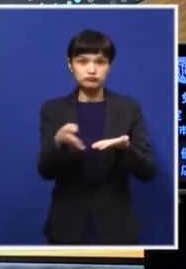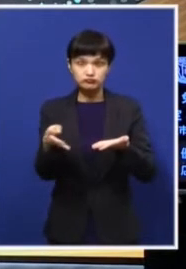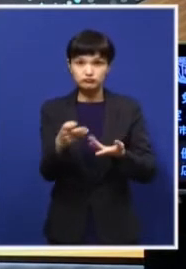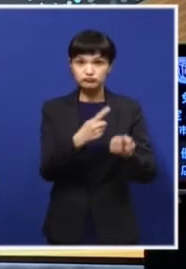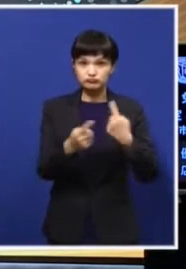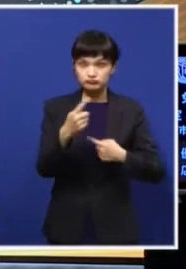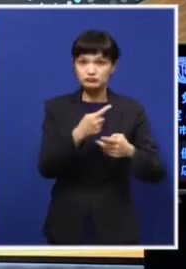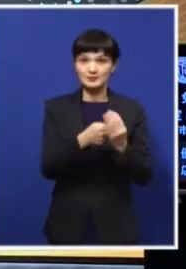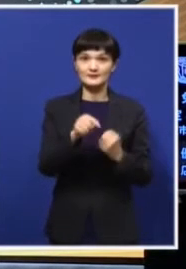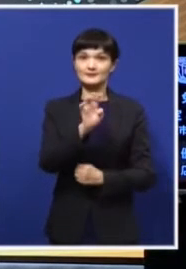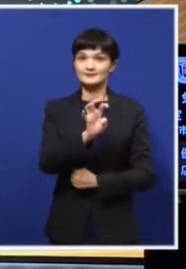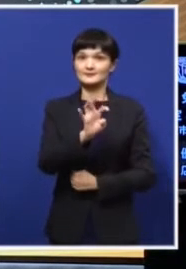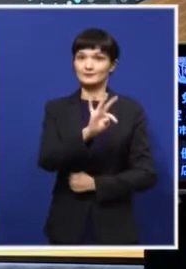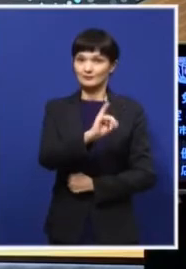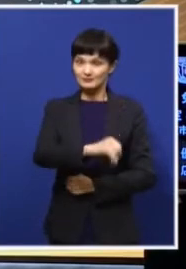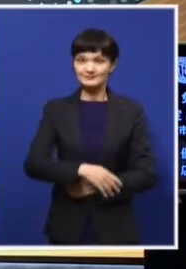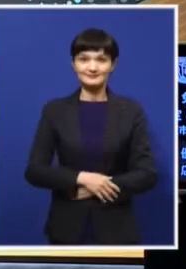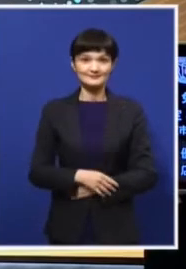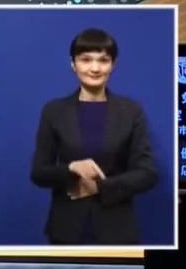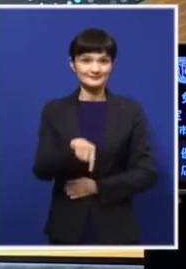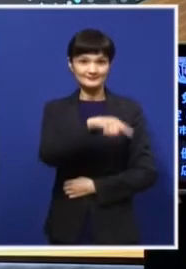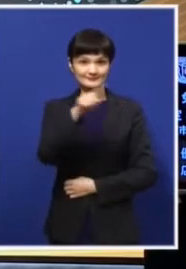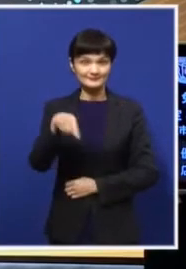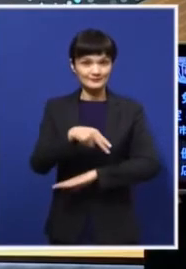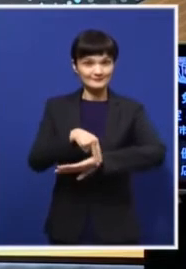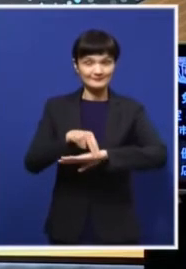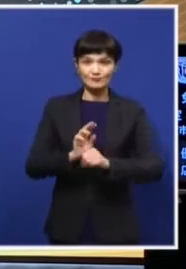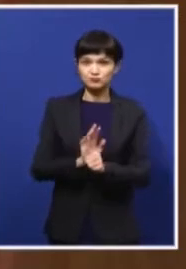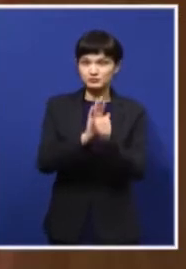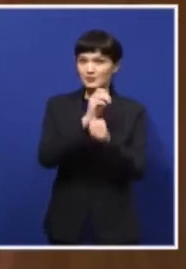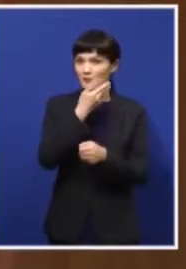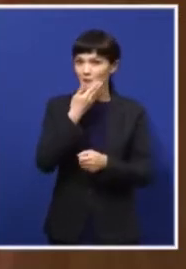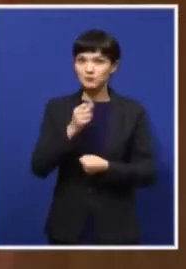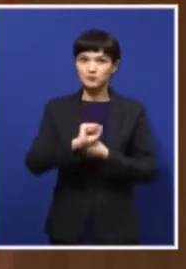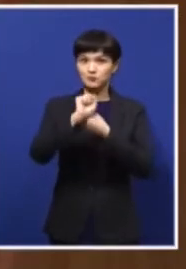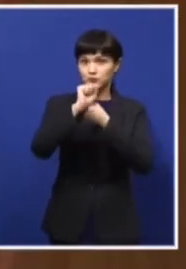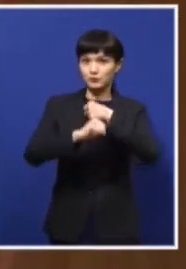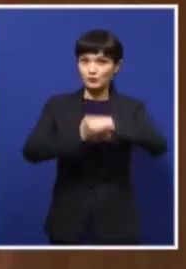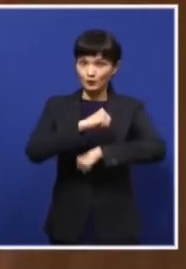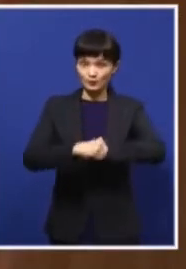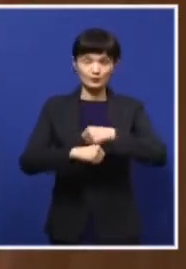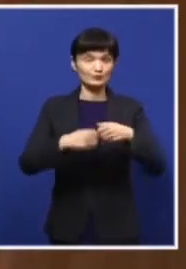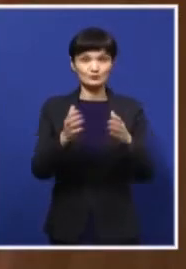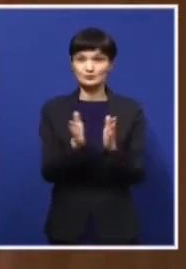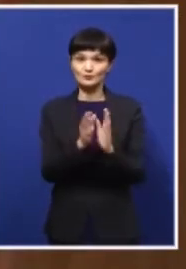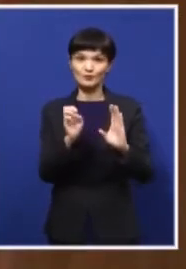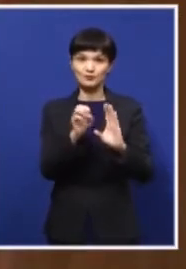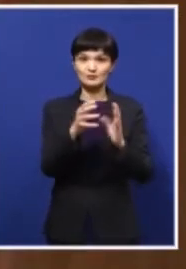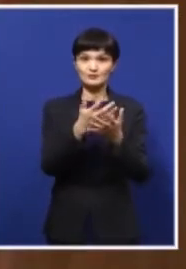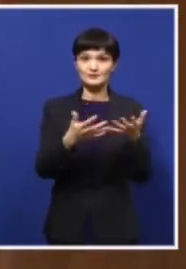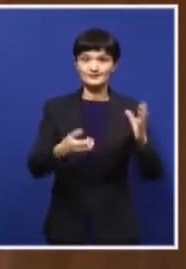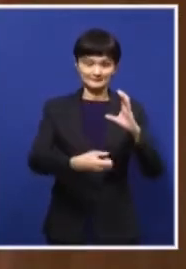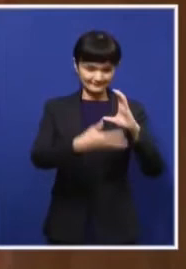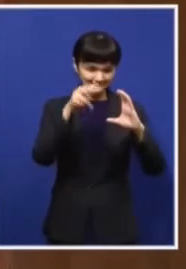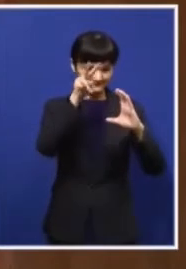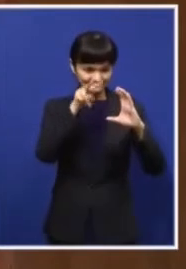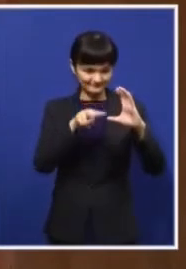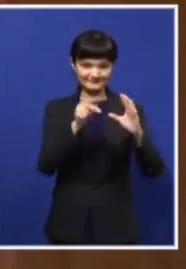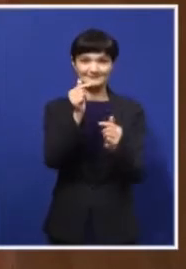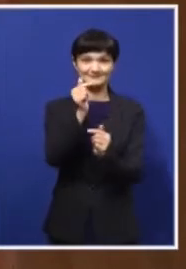加码的银行，他们推出的相关加码活动都会在官网上面显示，所以大家可以上去参